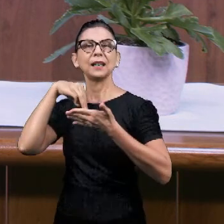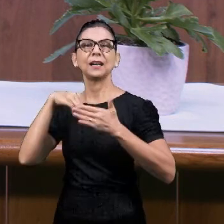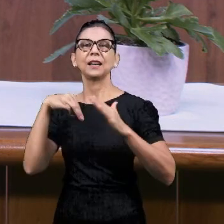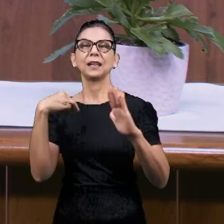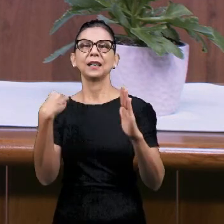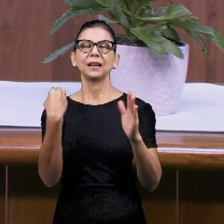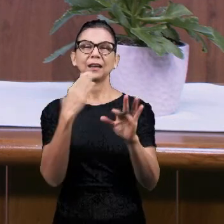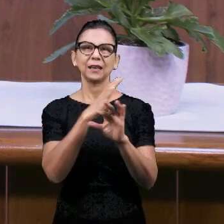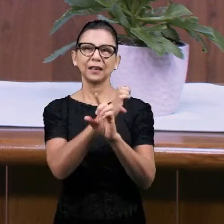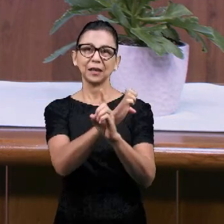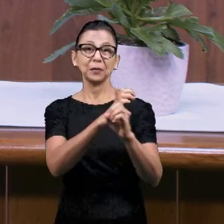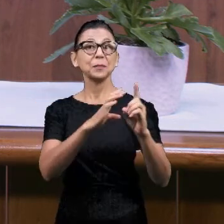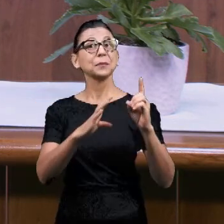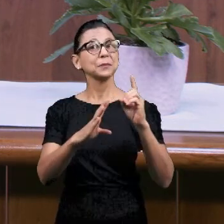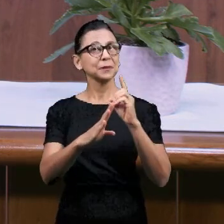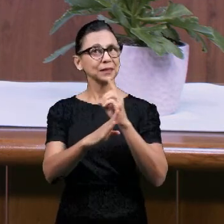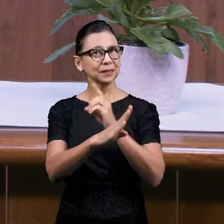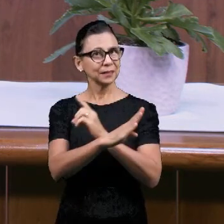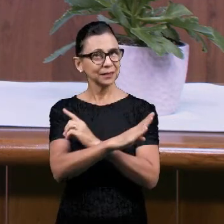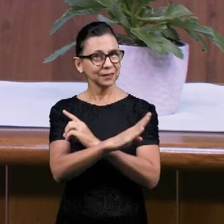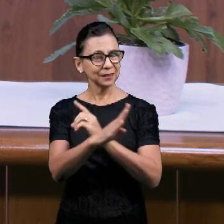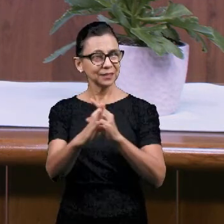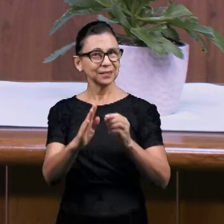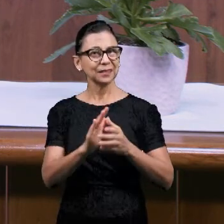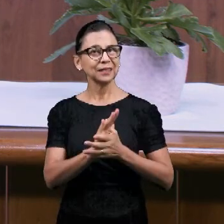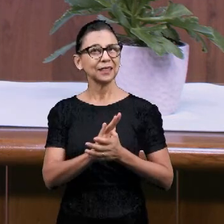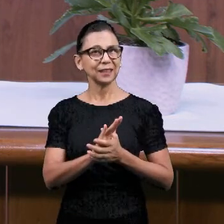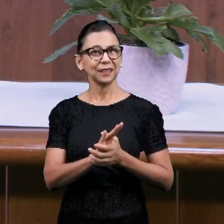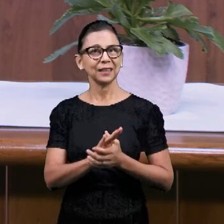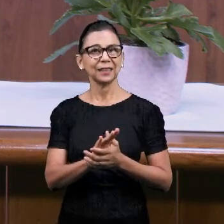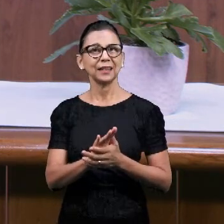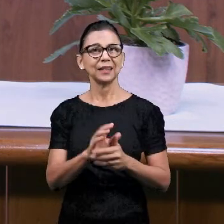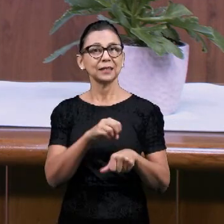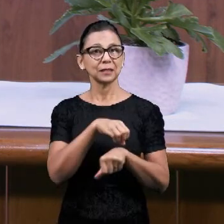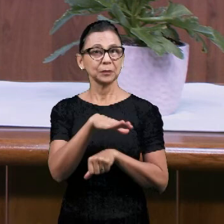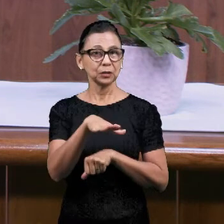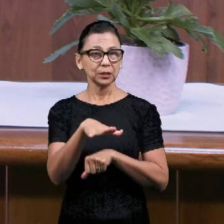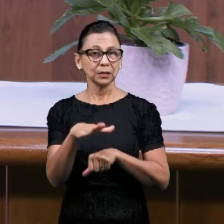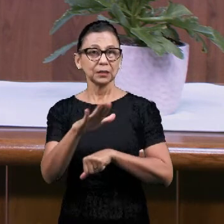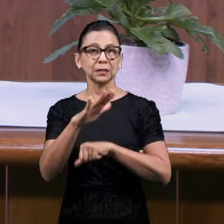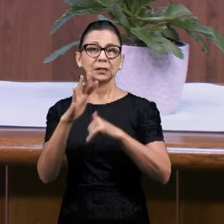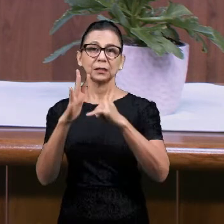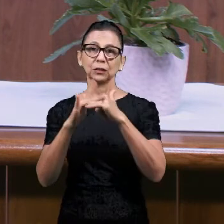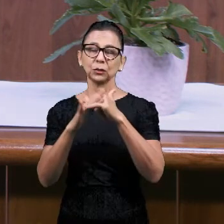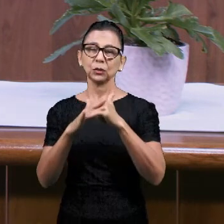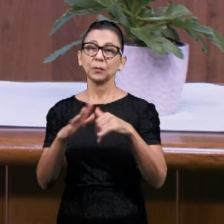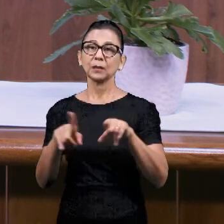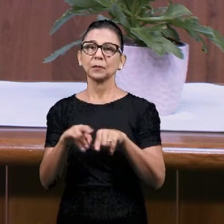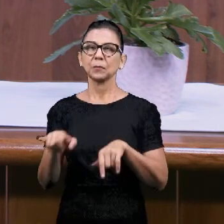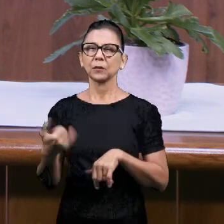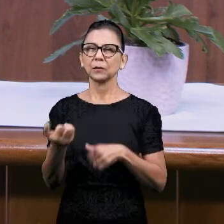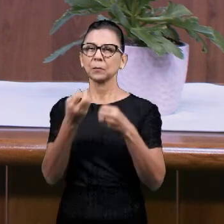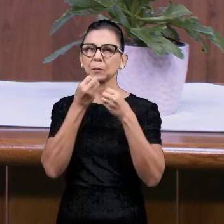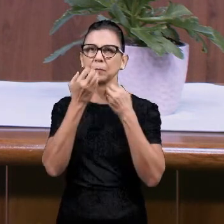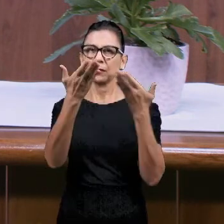biblique dominicale qui est diffusée par notre canal YouTube. Et j'en profite pour